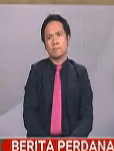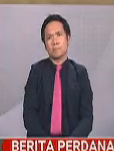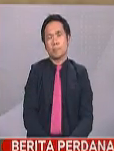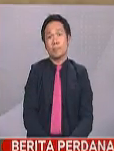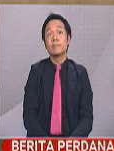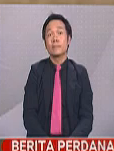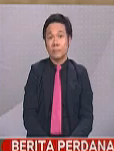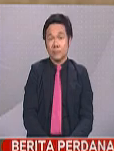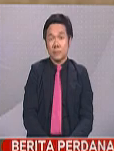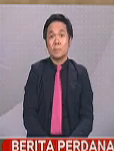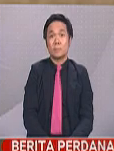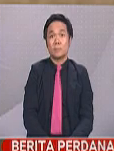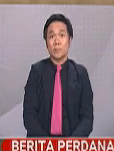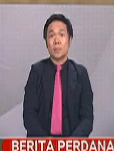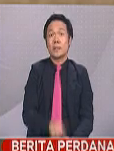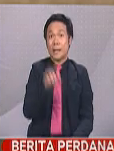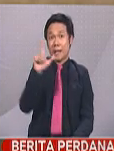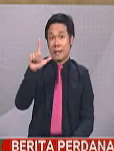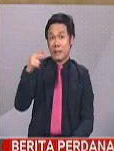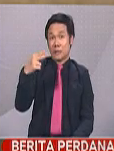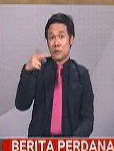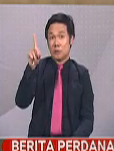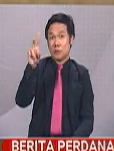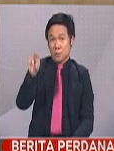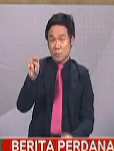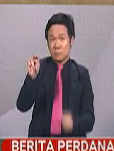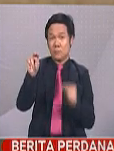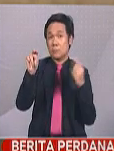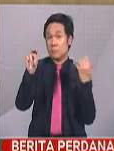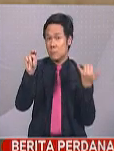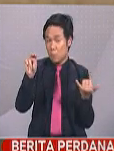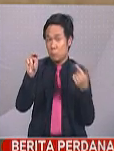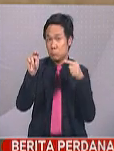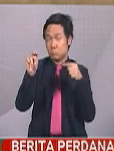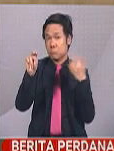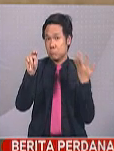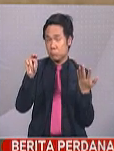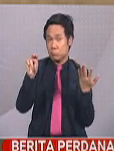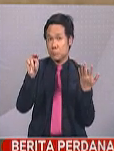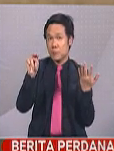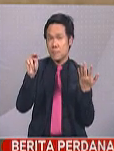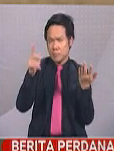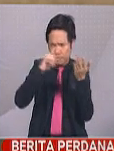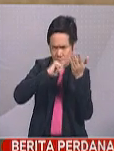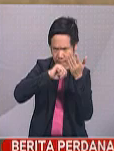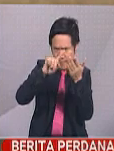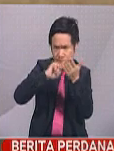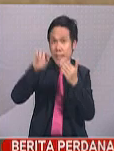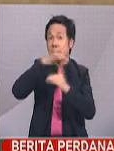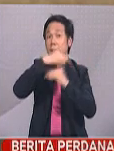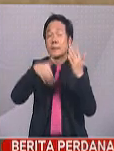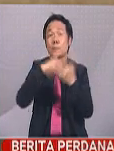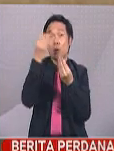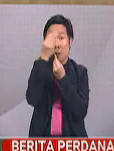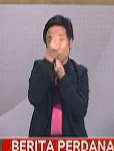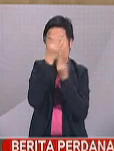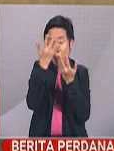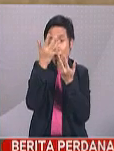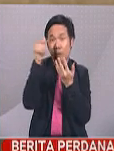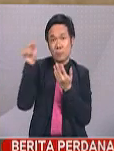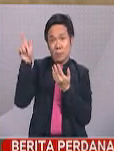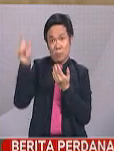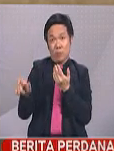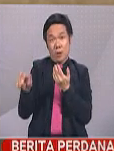Langkah ini perlu dilakukan oleh Lembaga Hasil Dalam Negeri untuk memastikan maklumat yang dikemukakan oleh